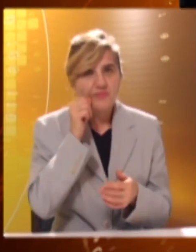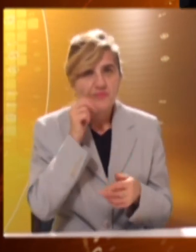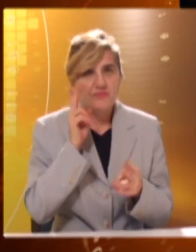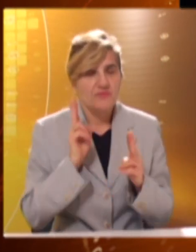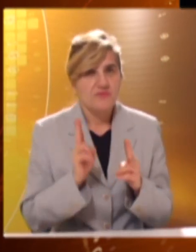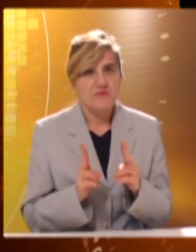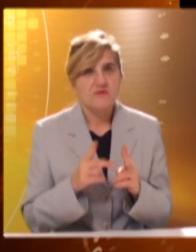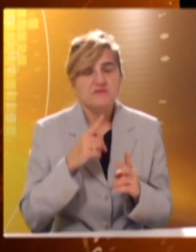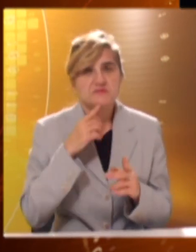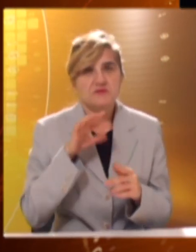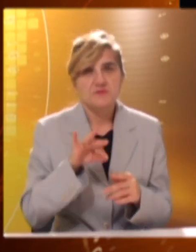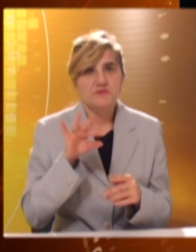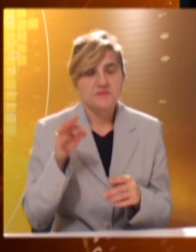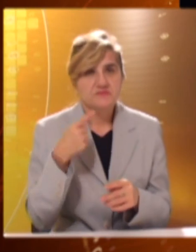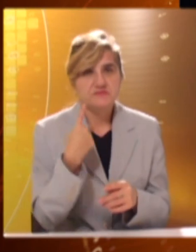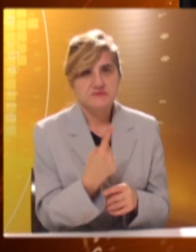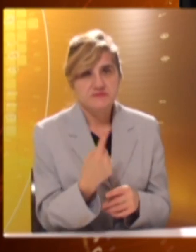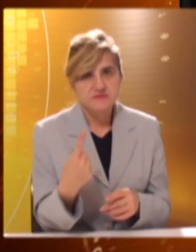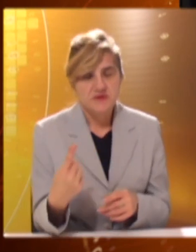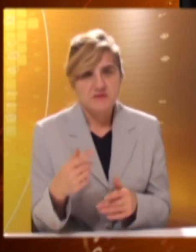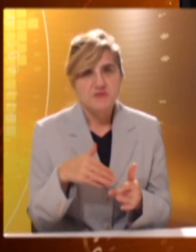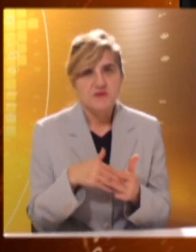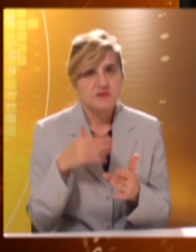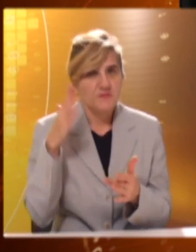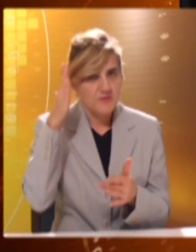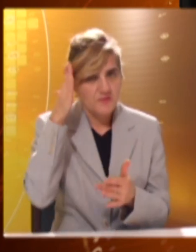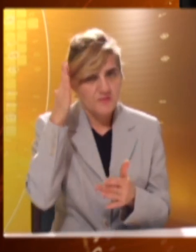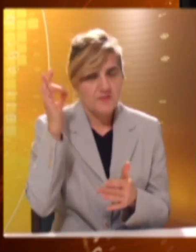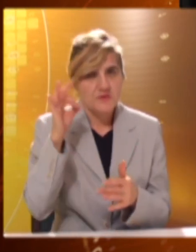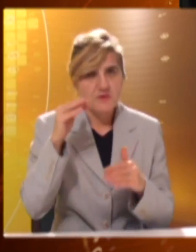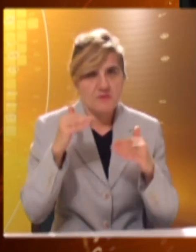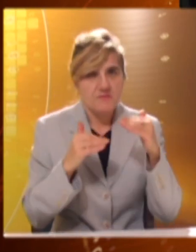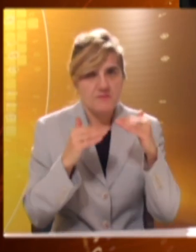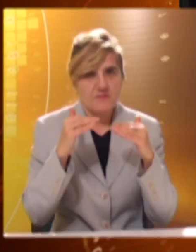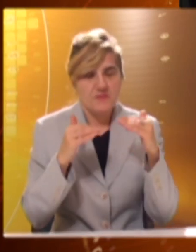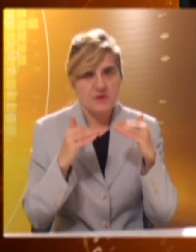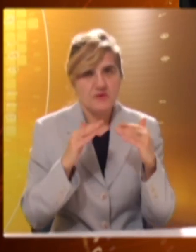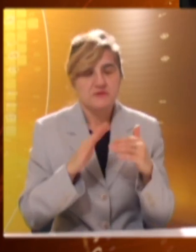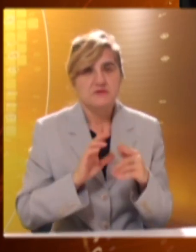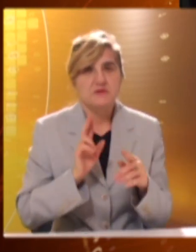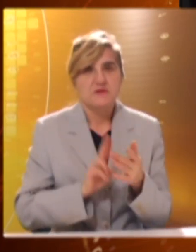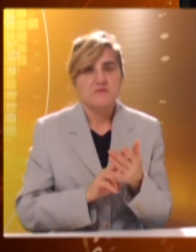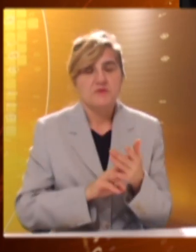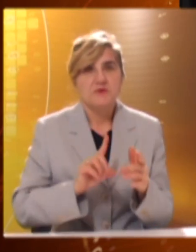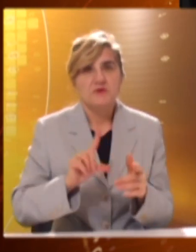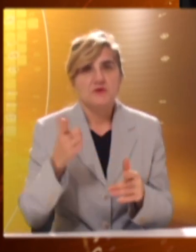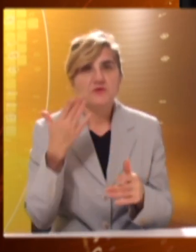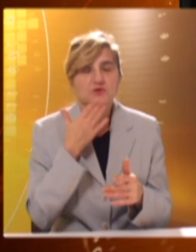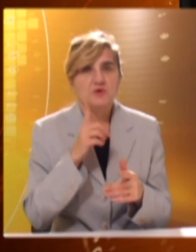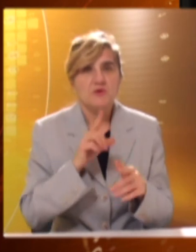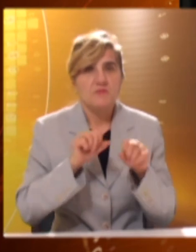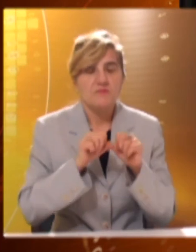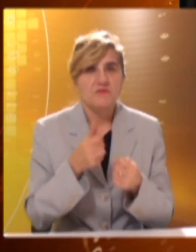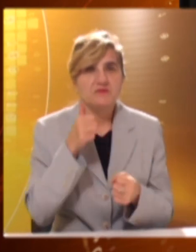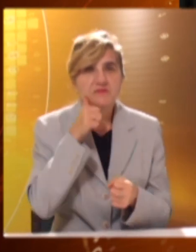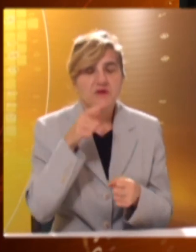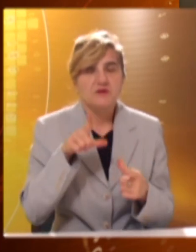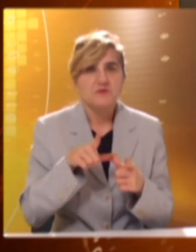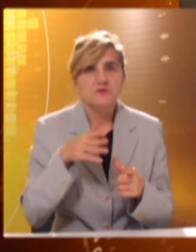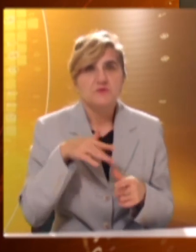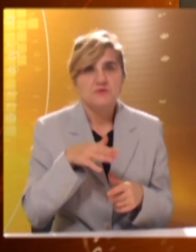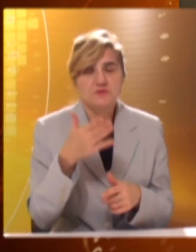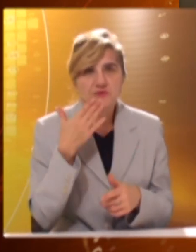roditelja najbitniji su faktori prilikom izbora ovih aktivnosti. Također treba voditi računa o balansu, odnosno da vanškolske aktivnosti ne remete ritam dana kod